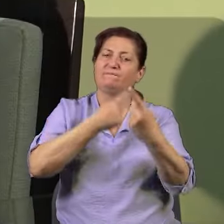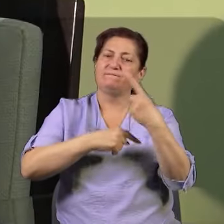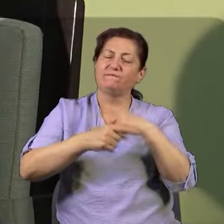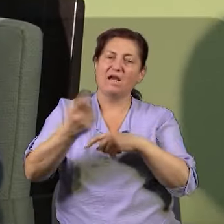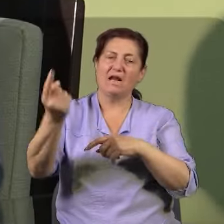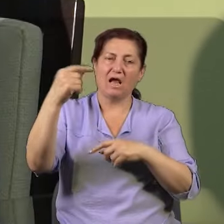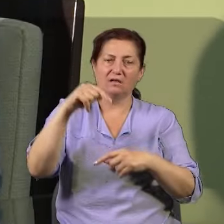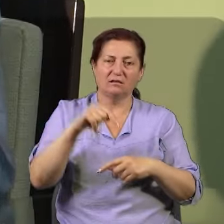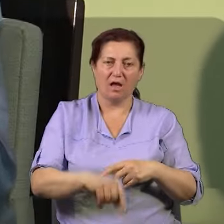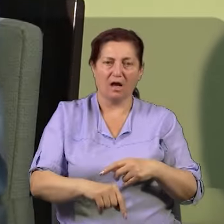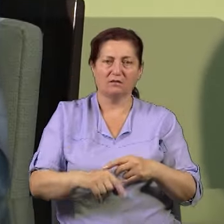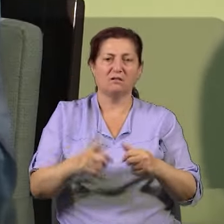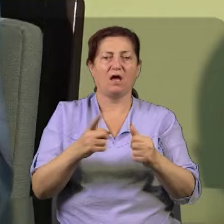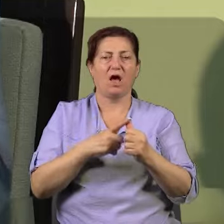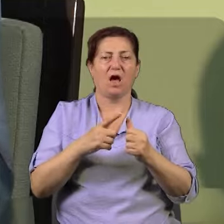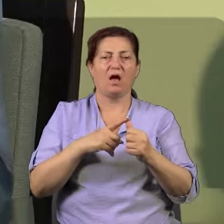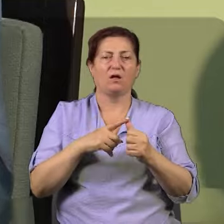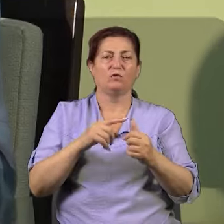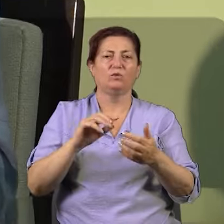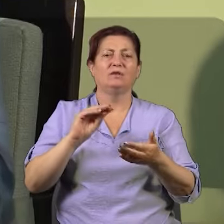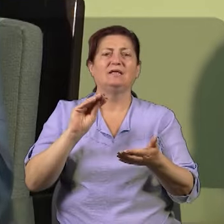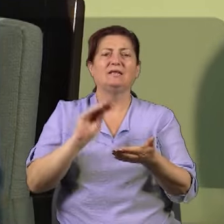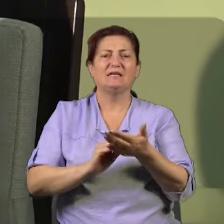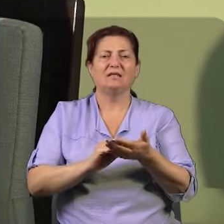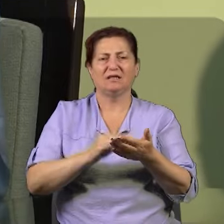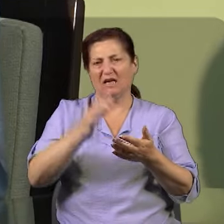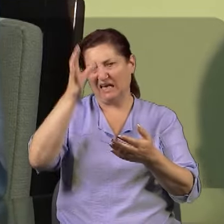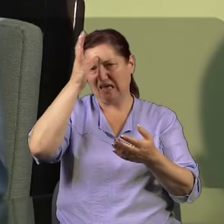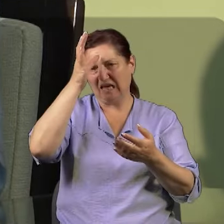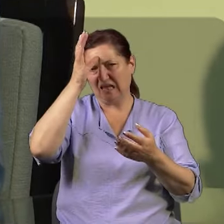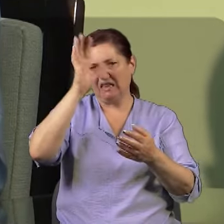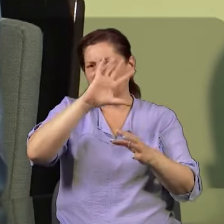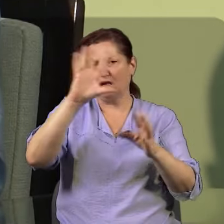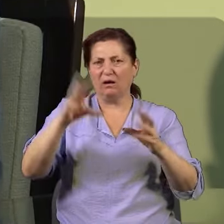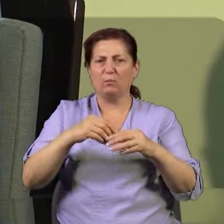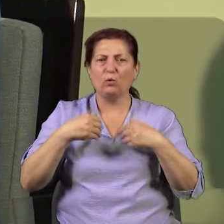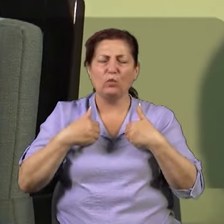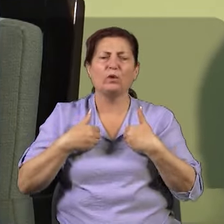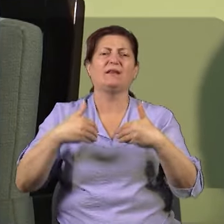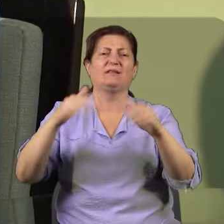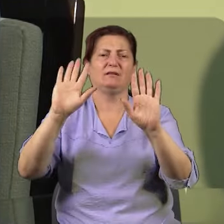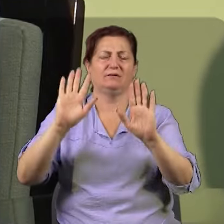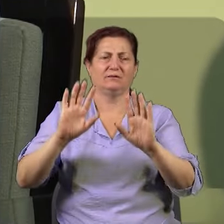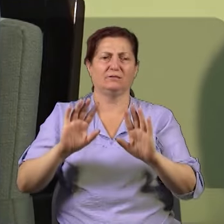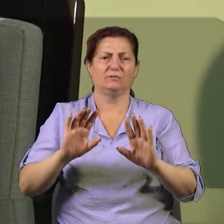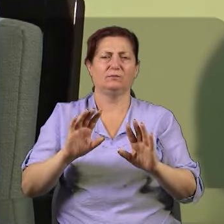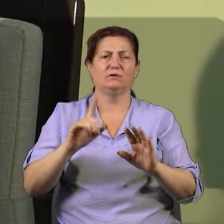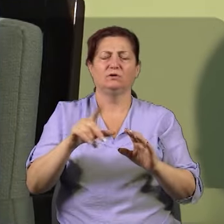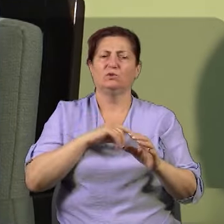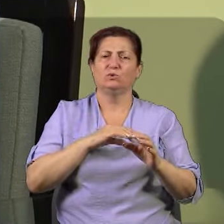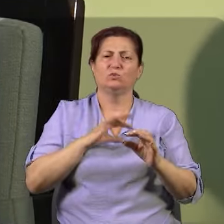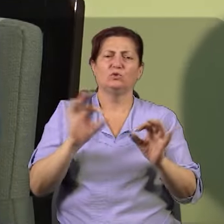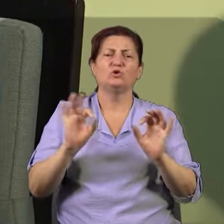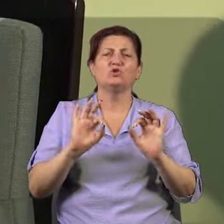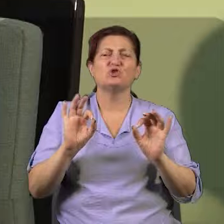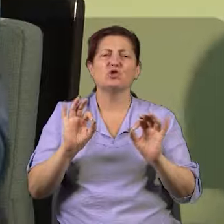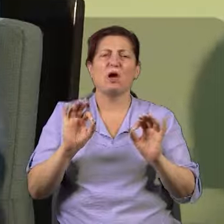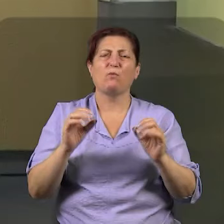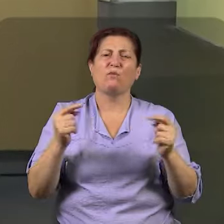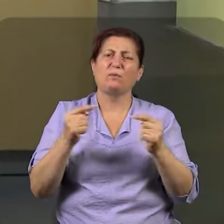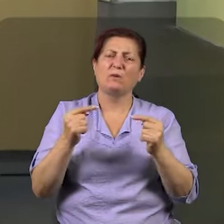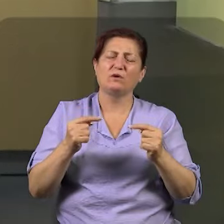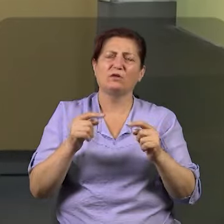այդպես անդրել էին գիտնականների ներգաղթ։ Ես չգիտեմ, էլի հիմա ձեր ասածը դրա հետ որոշ չափով բռնում է թե չէ, բայց ոնց որ թե ինքը